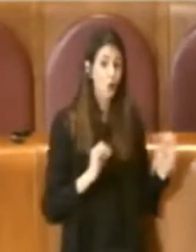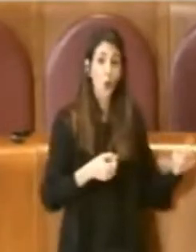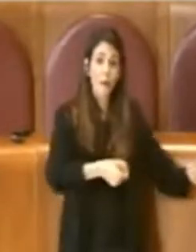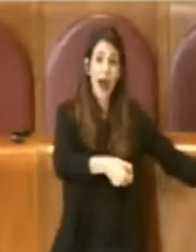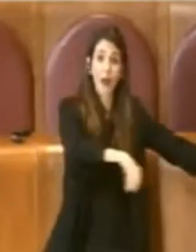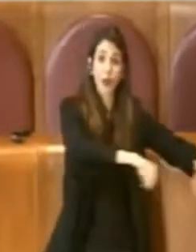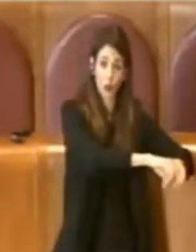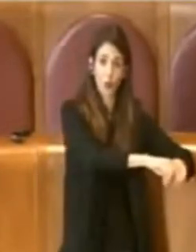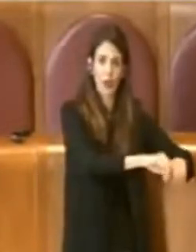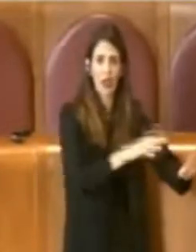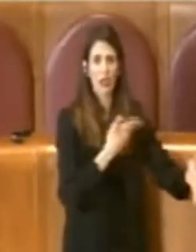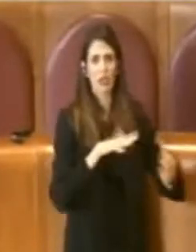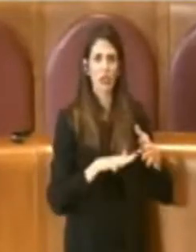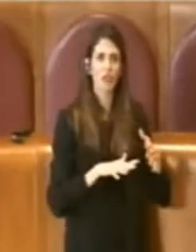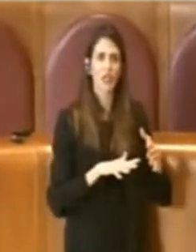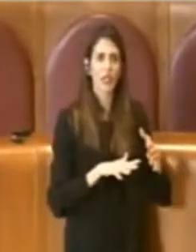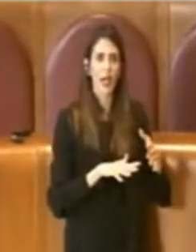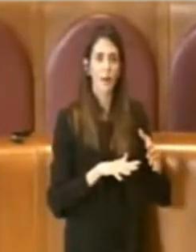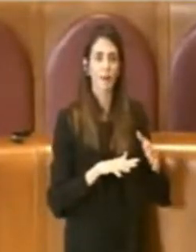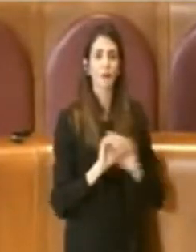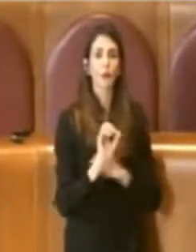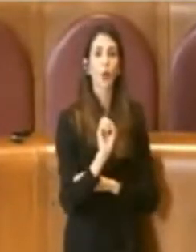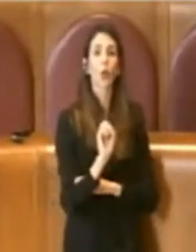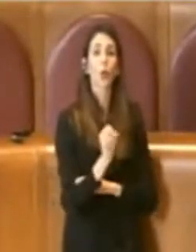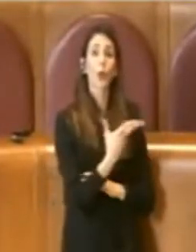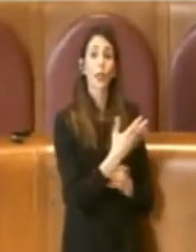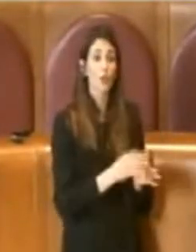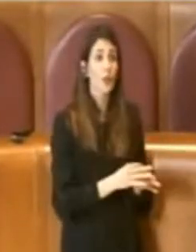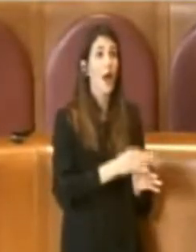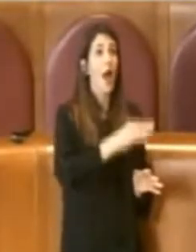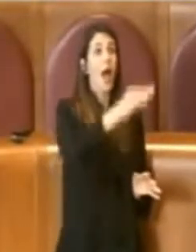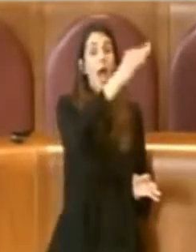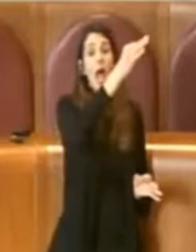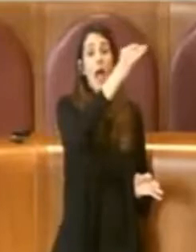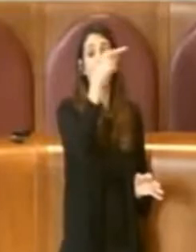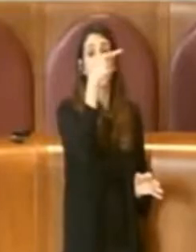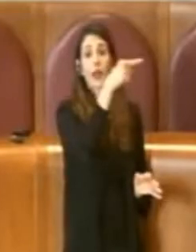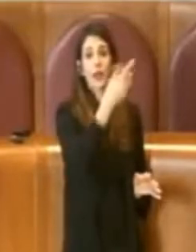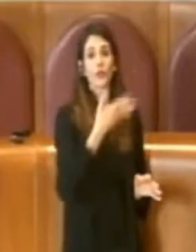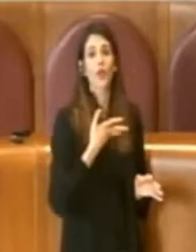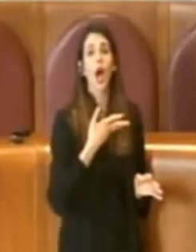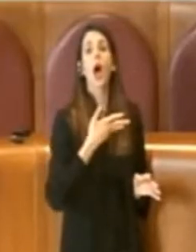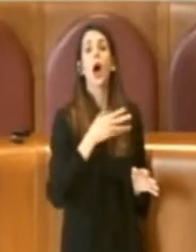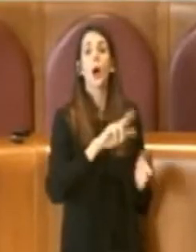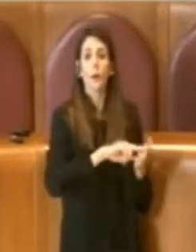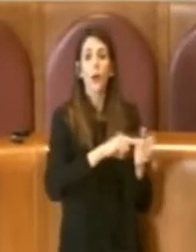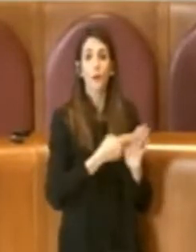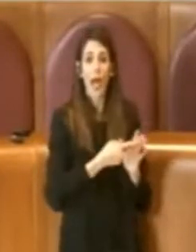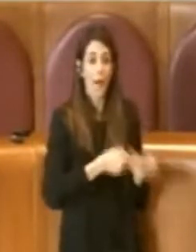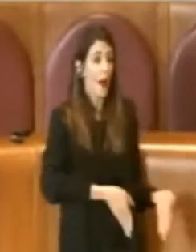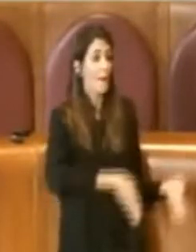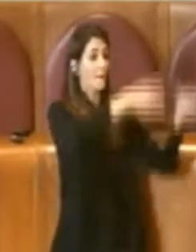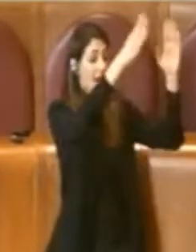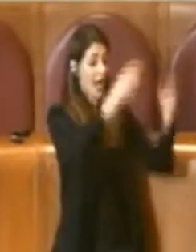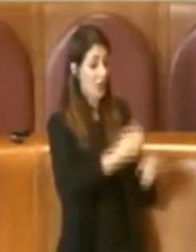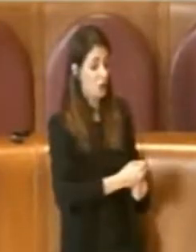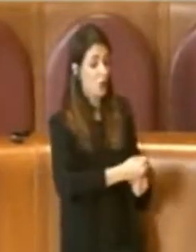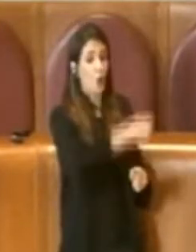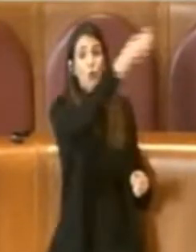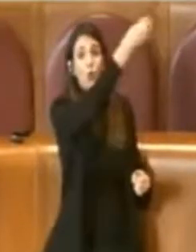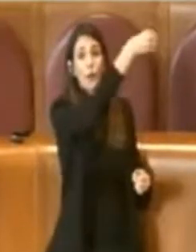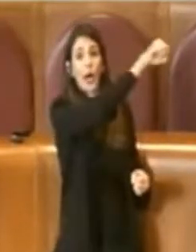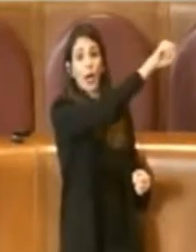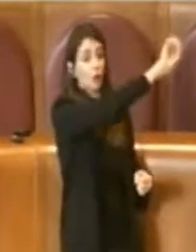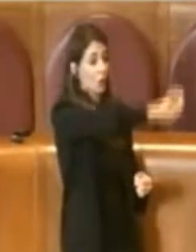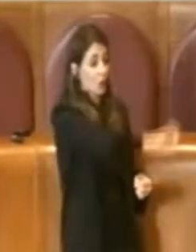15 metri di altezza. Pertanto, sia ieri che oggi, forse non è stata avvertita